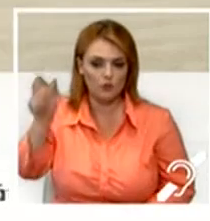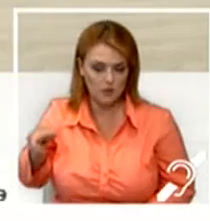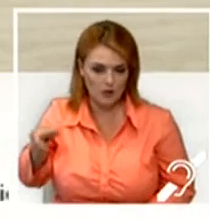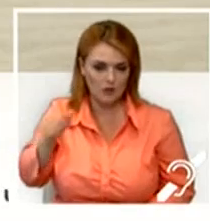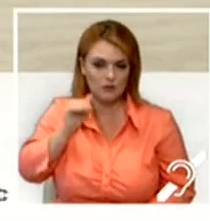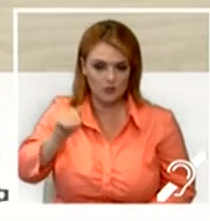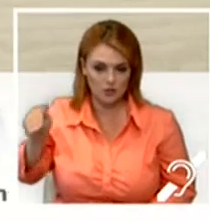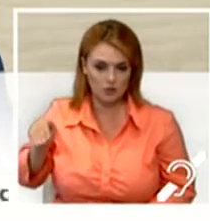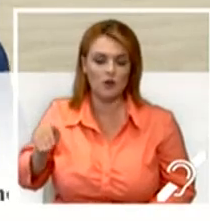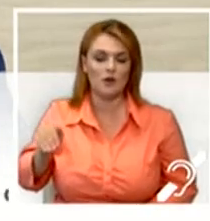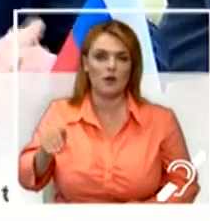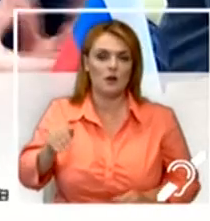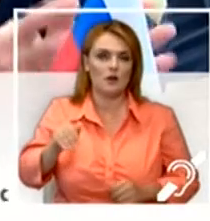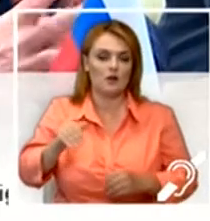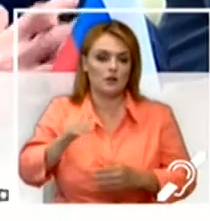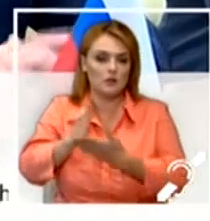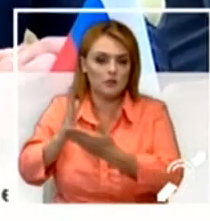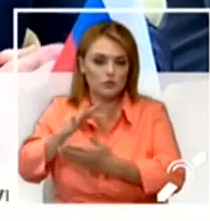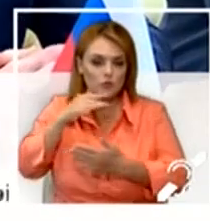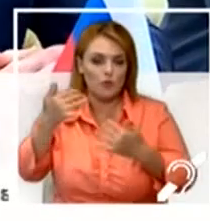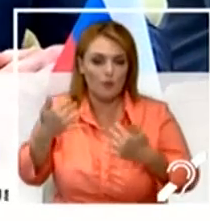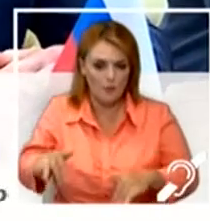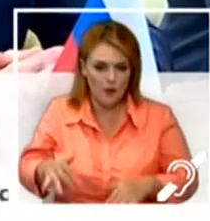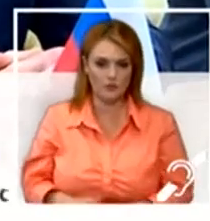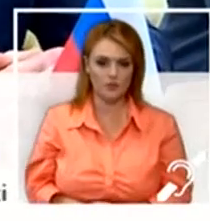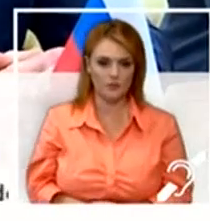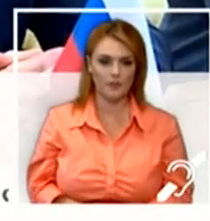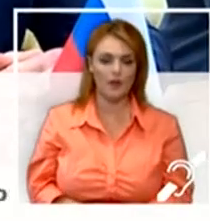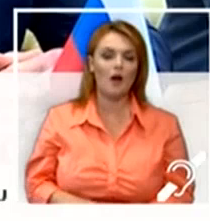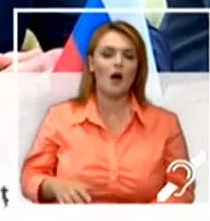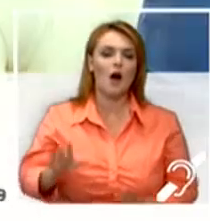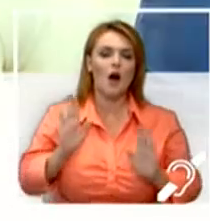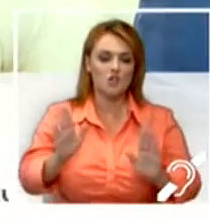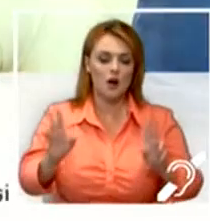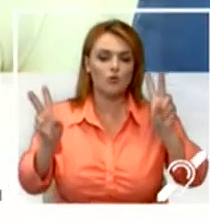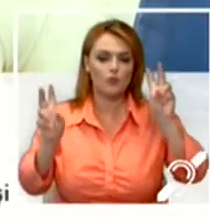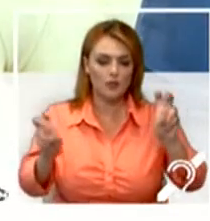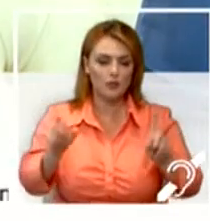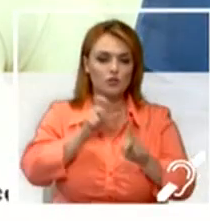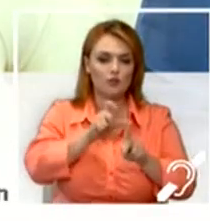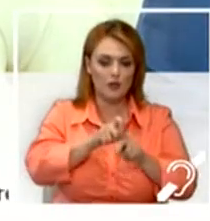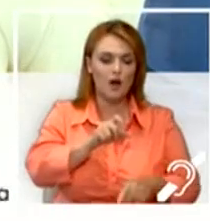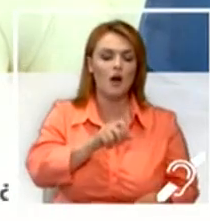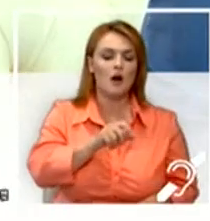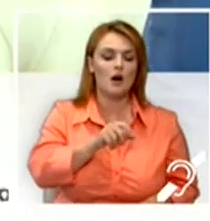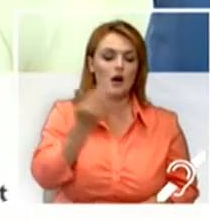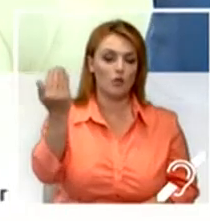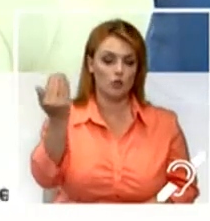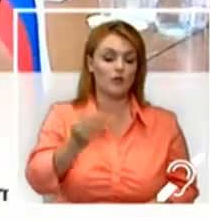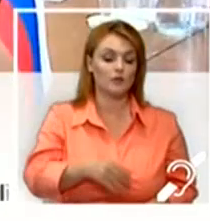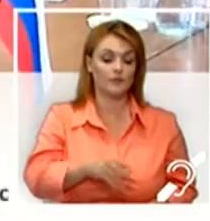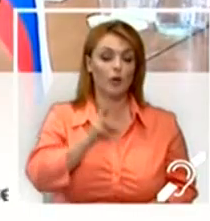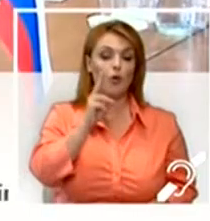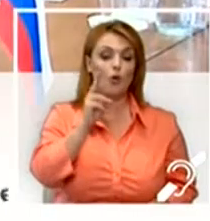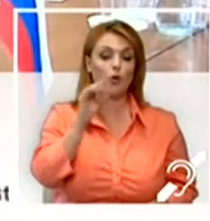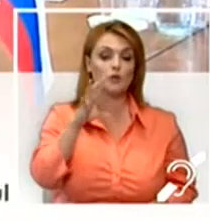были, пропали без вести. Memorandumul COSAC, denumit după autorul său Dmitri COSAC, a fost o propunere din 2003 ce viza